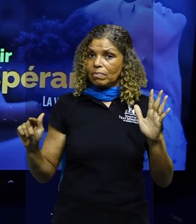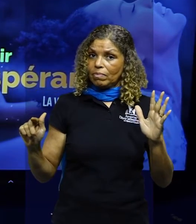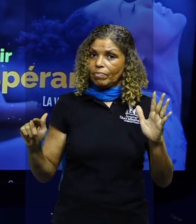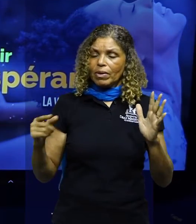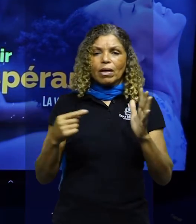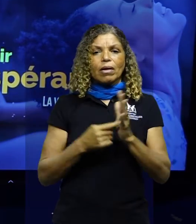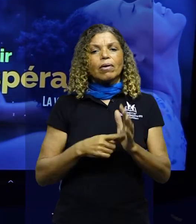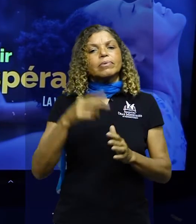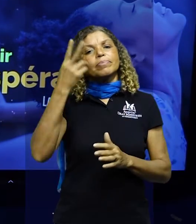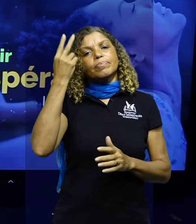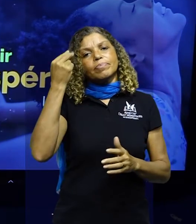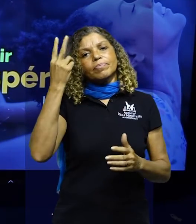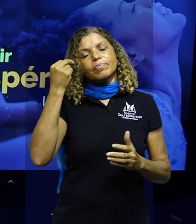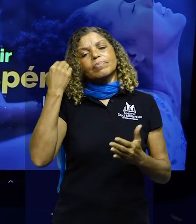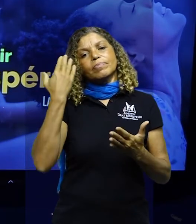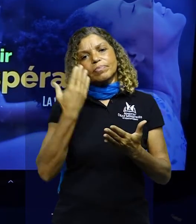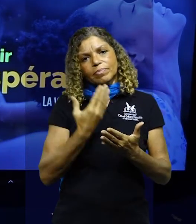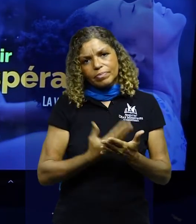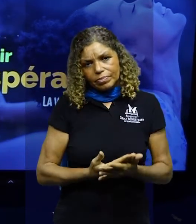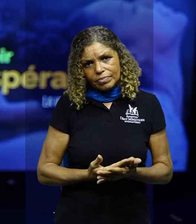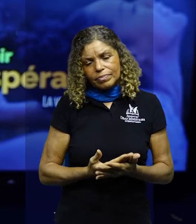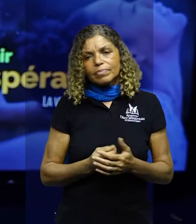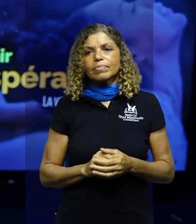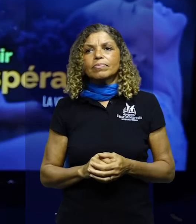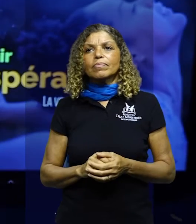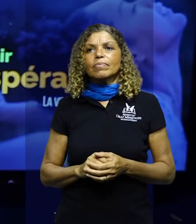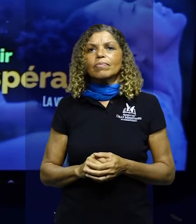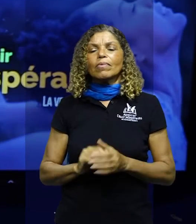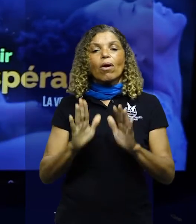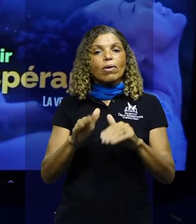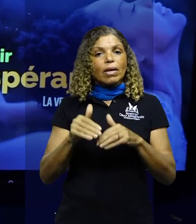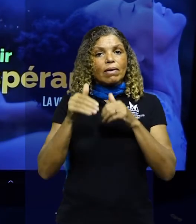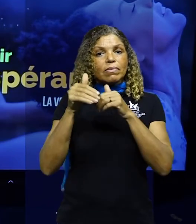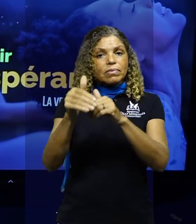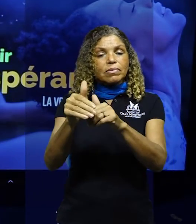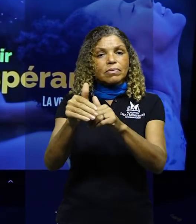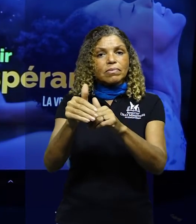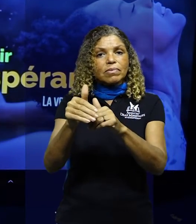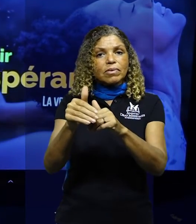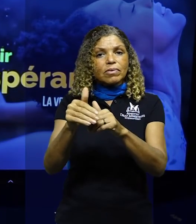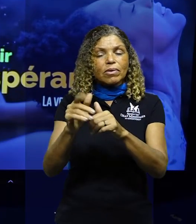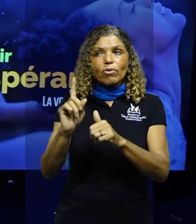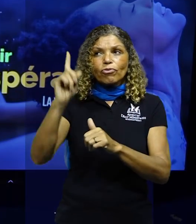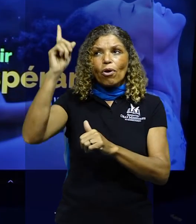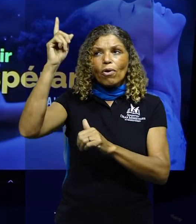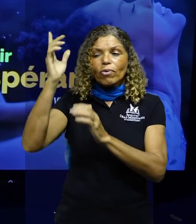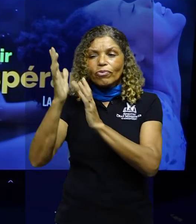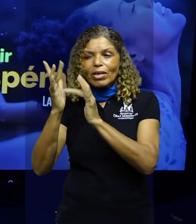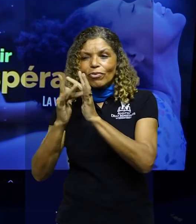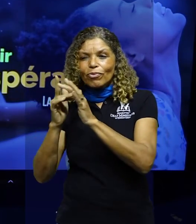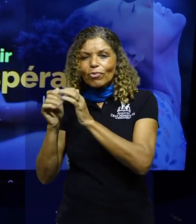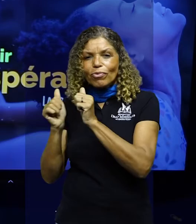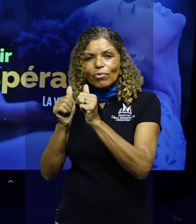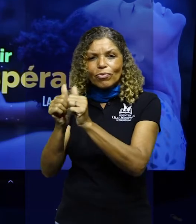Et quand nous avons bien compris ces choses, nous avançons avec Dieu, avec Christ, en nous